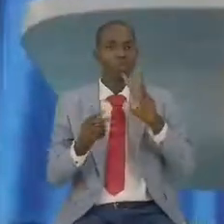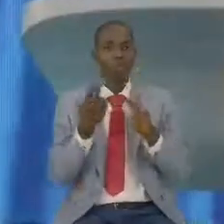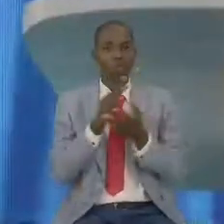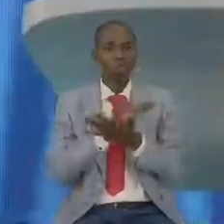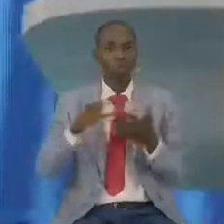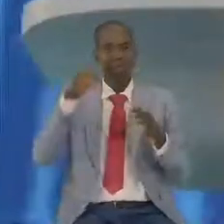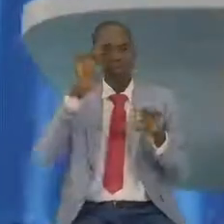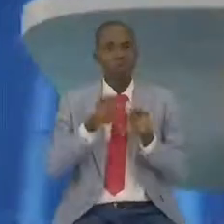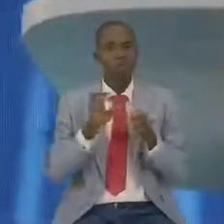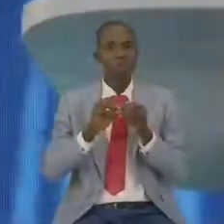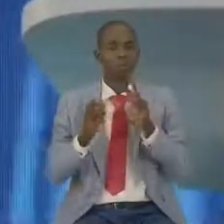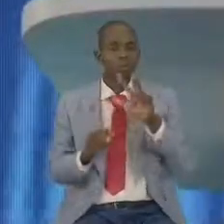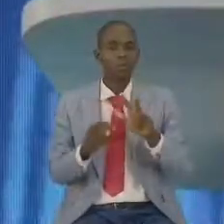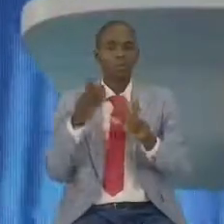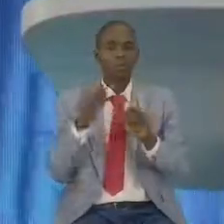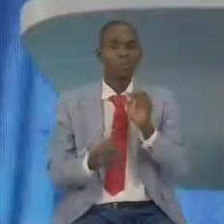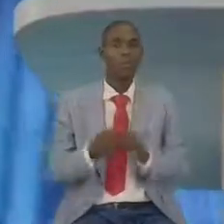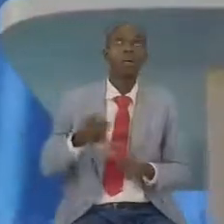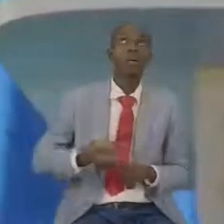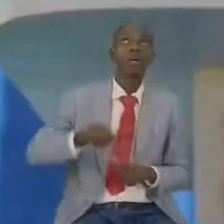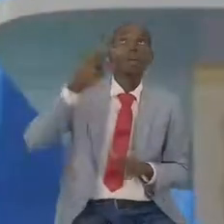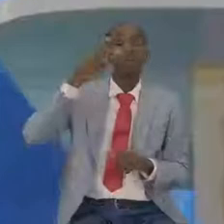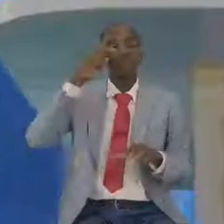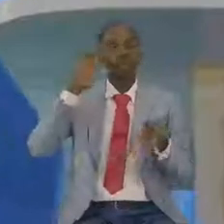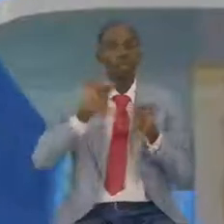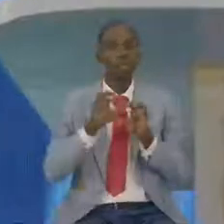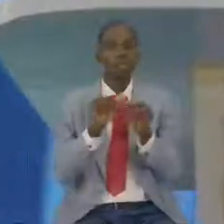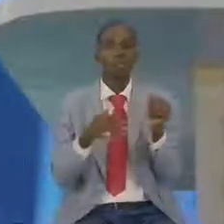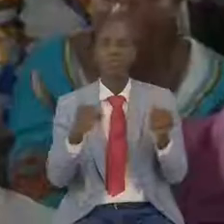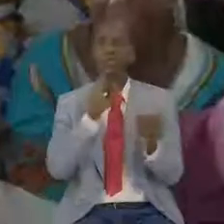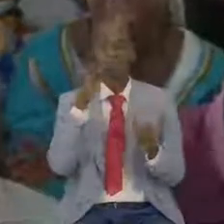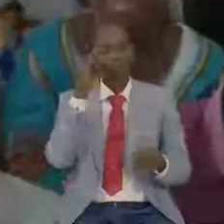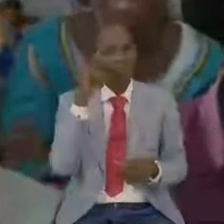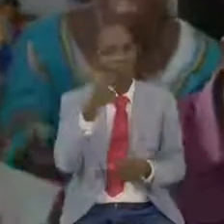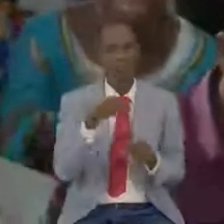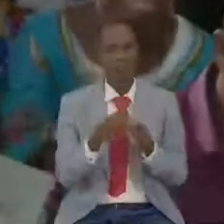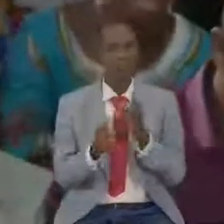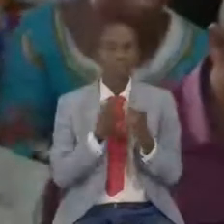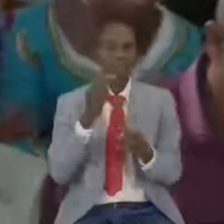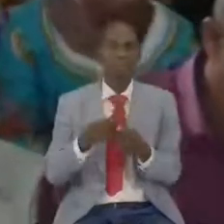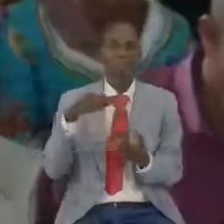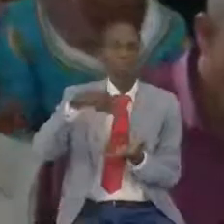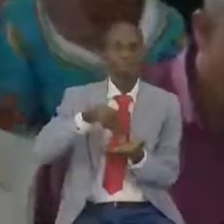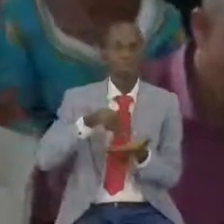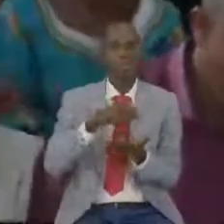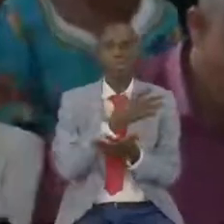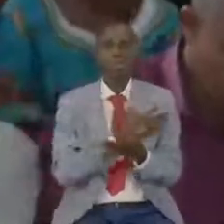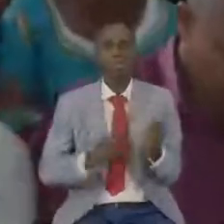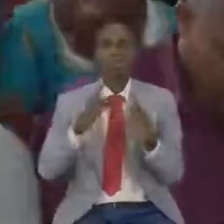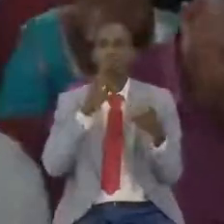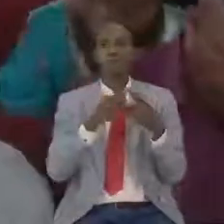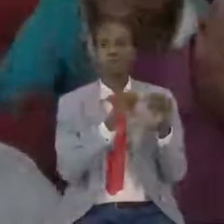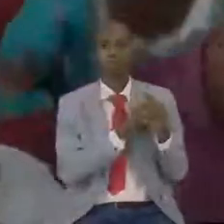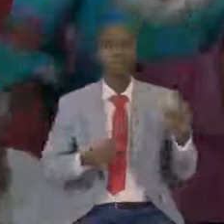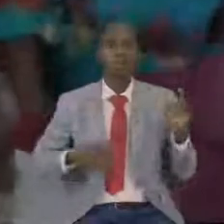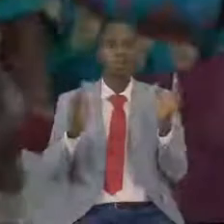la sainte alliance. Troisièmement, l'alliance la plus élevée. Tout t'appartient maintenant. Lève-toi maintenant et parle au Seigneur.